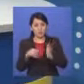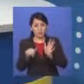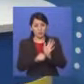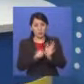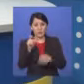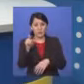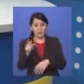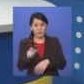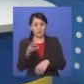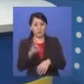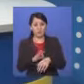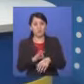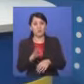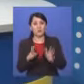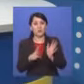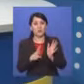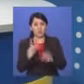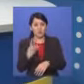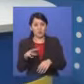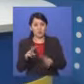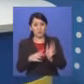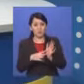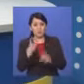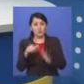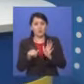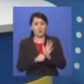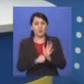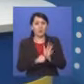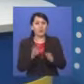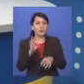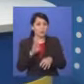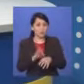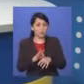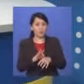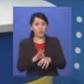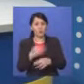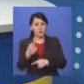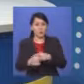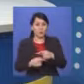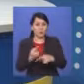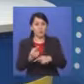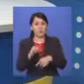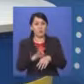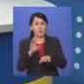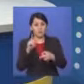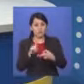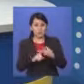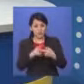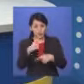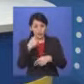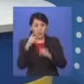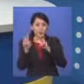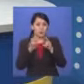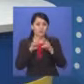7966 случаев коронавирусной инфекции, 4736 из них симптомные. О текущей ситуации по коронавирусной